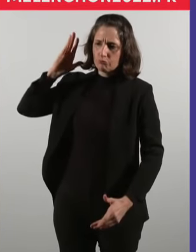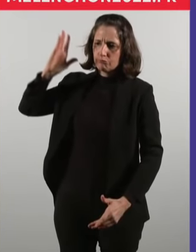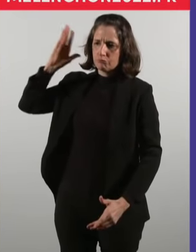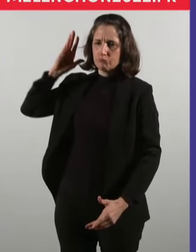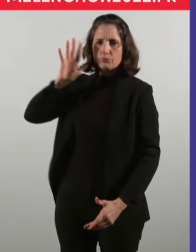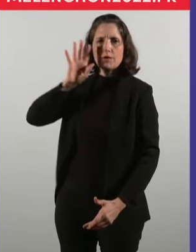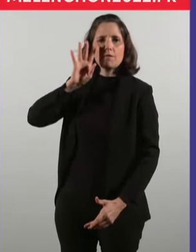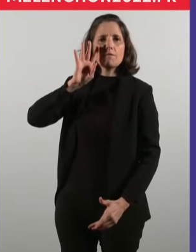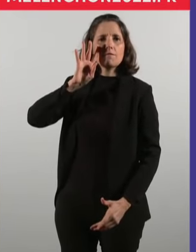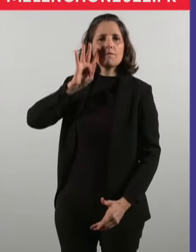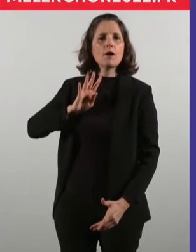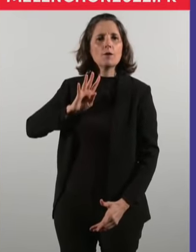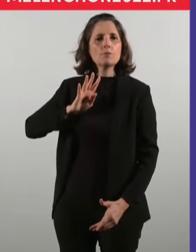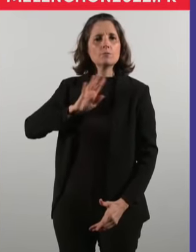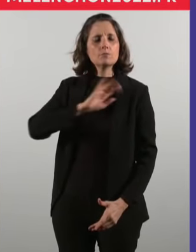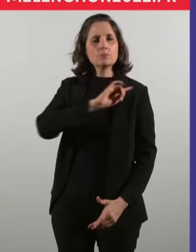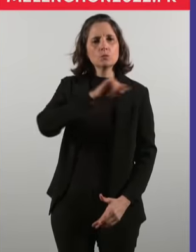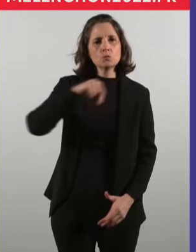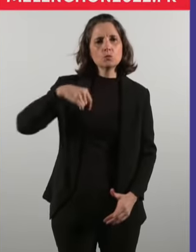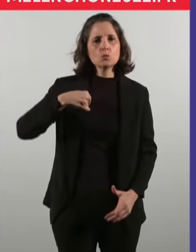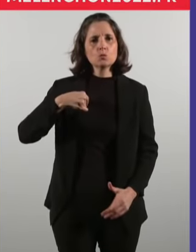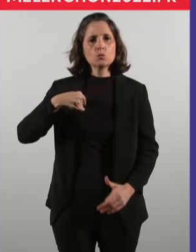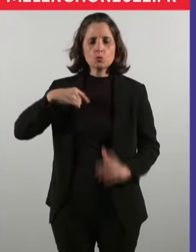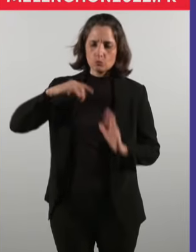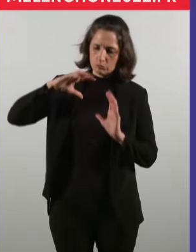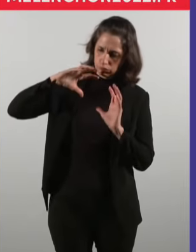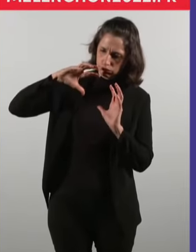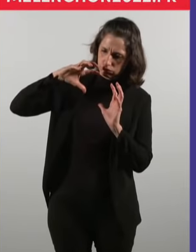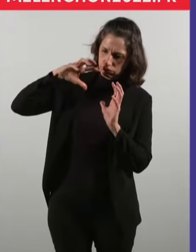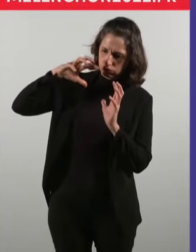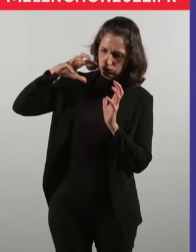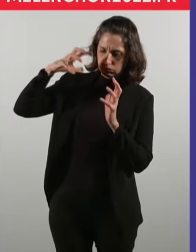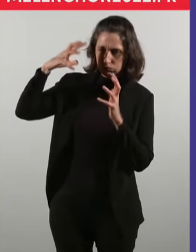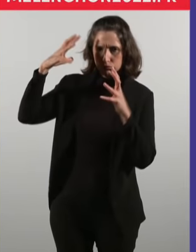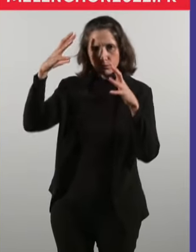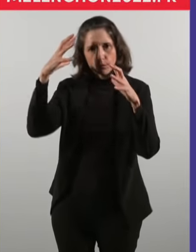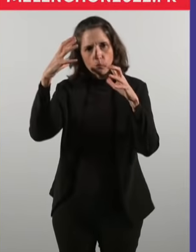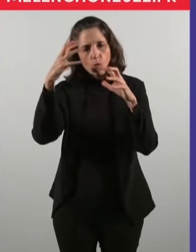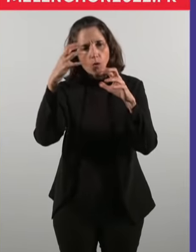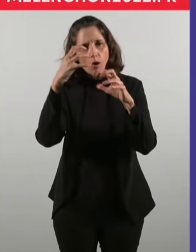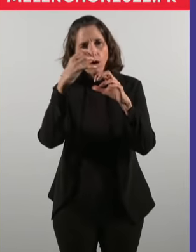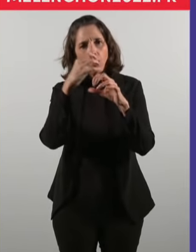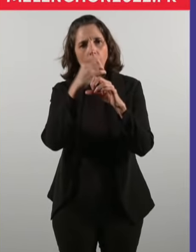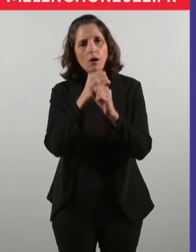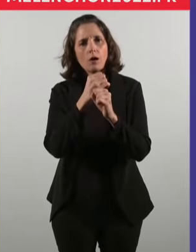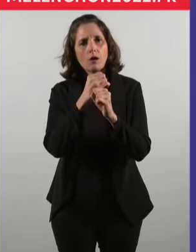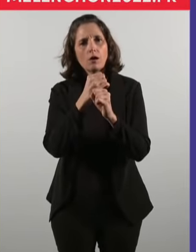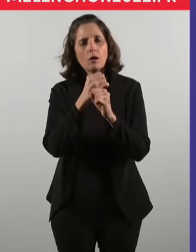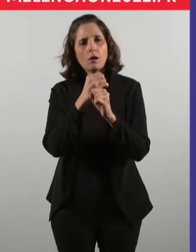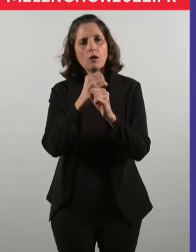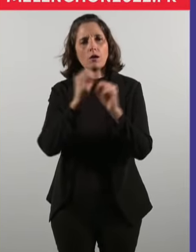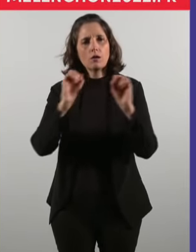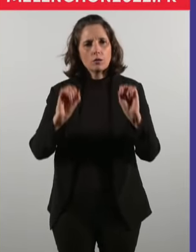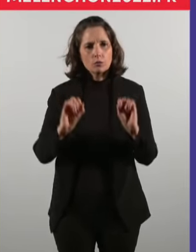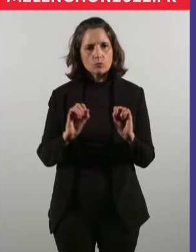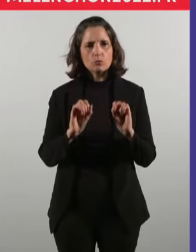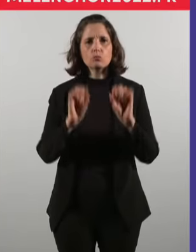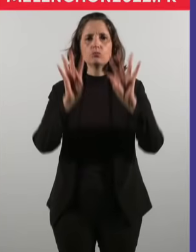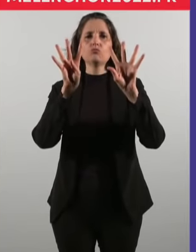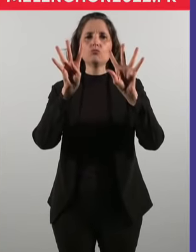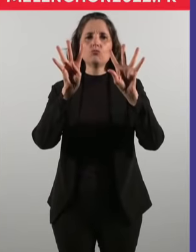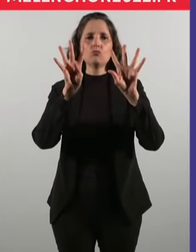le continent noir. Debout, femmes